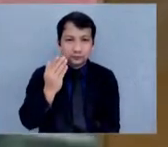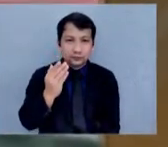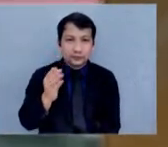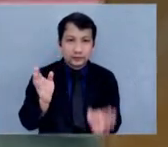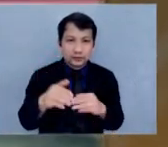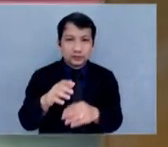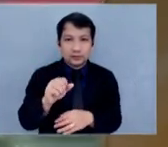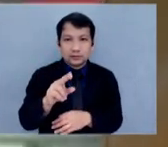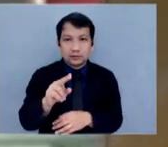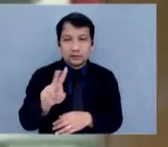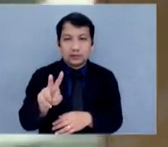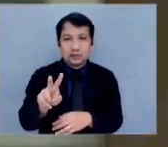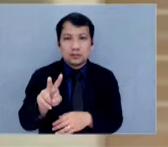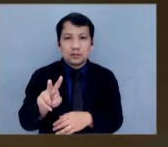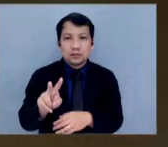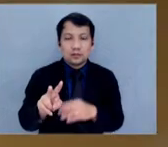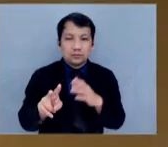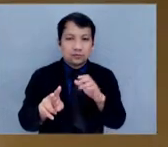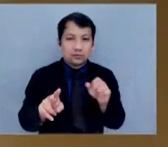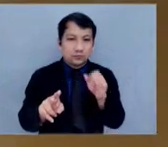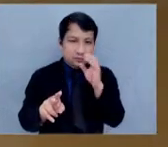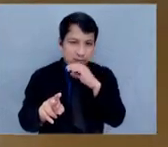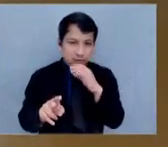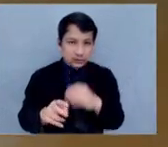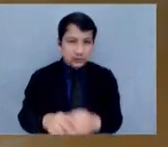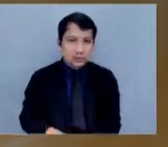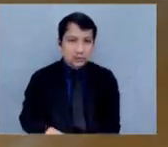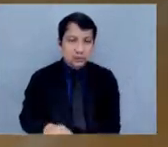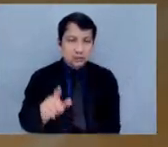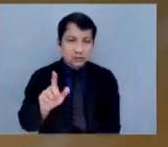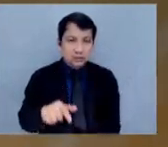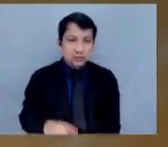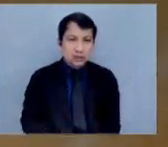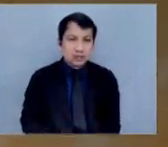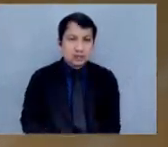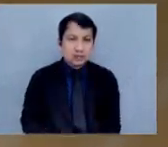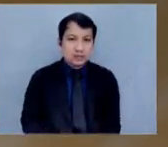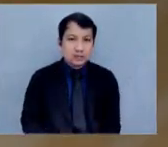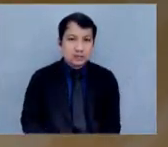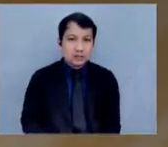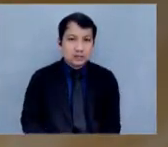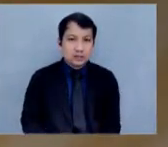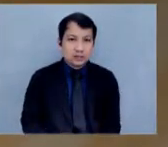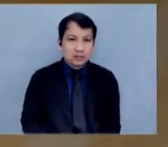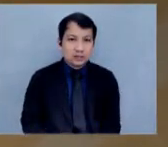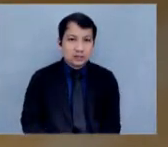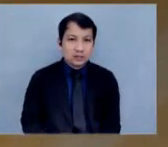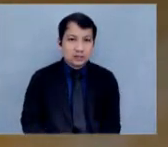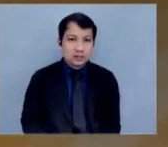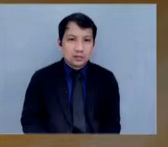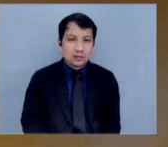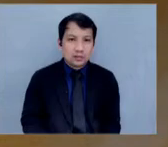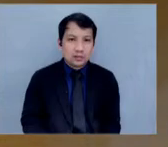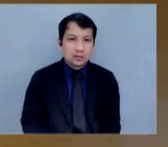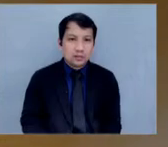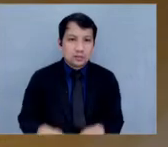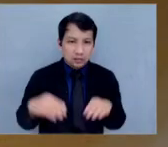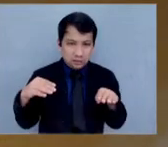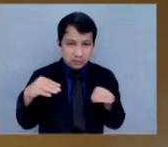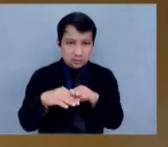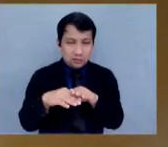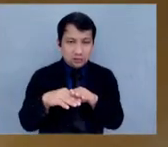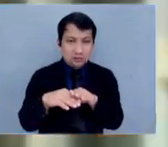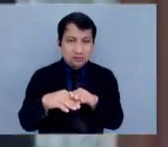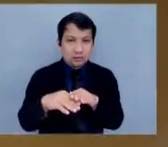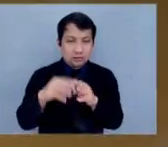sa bayan ng Mualbual sa Cebu. Maya-maya pa, dumiri-diretso ang takbo ng sasakyan hanggang sa tumbukin ang salamin ng